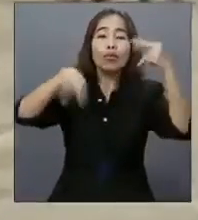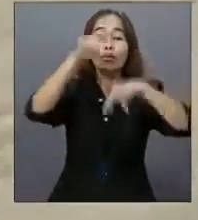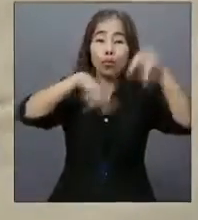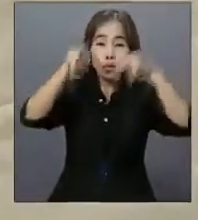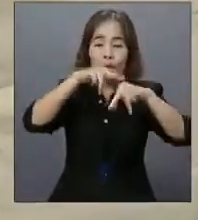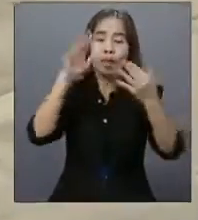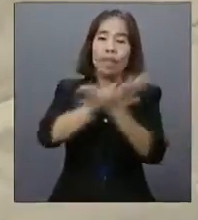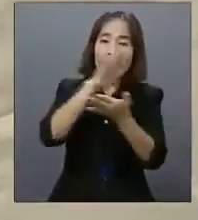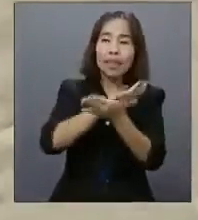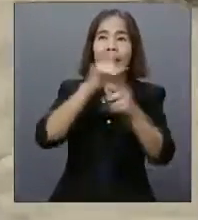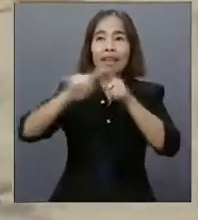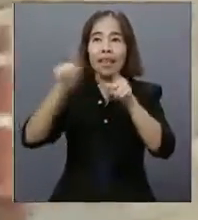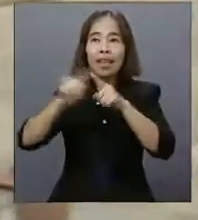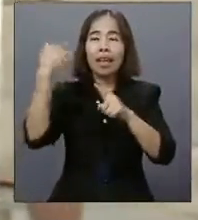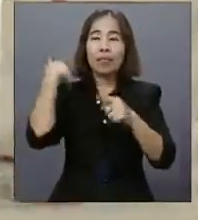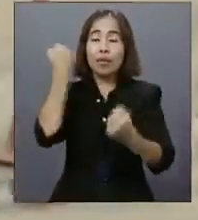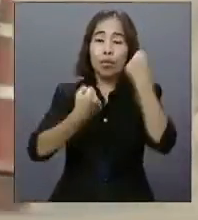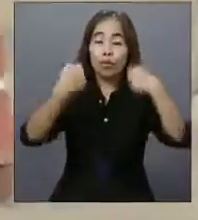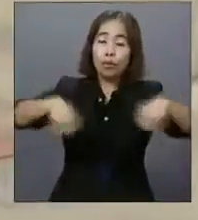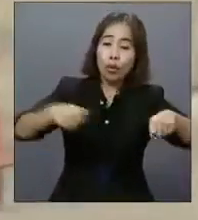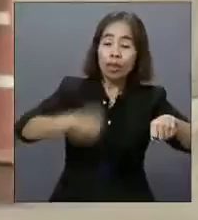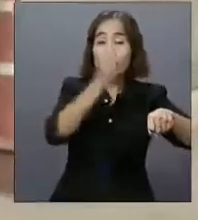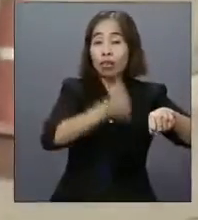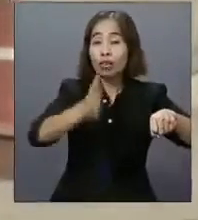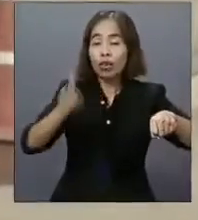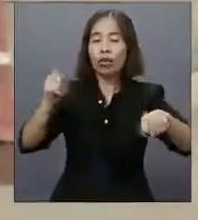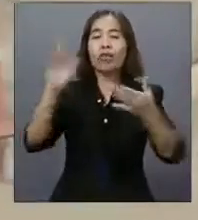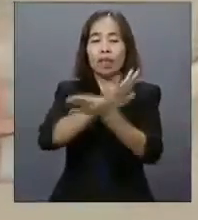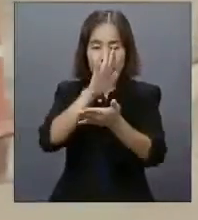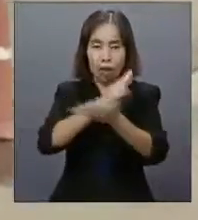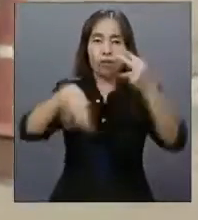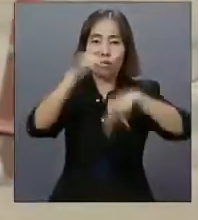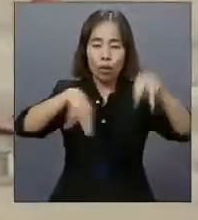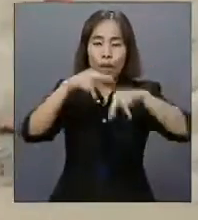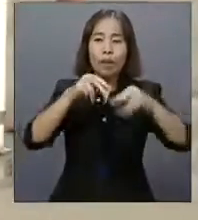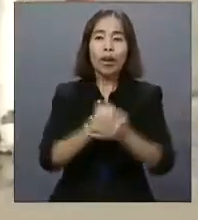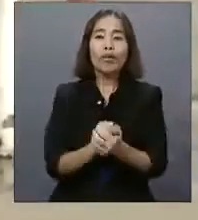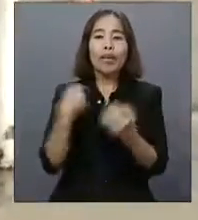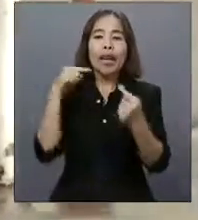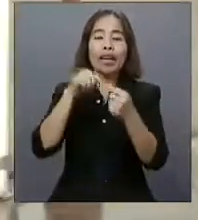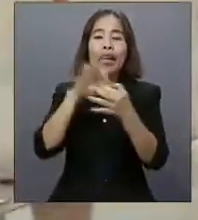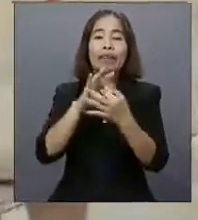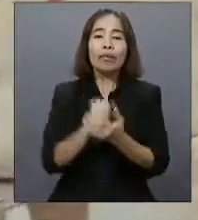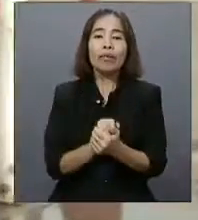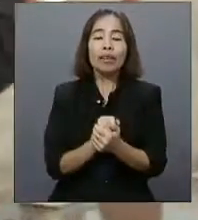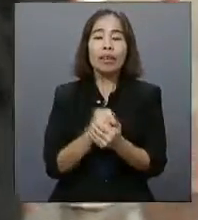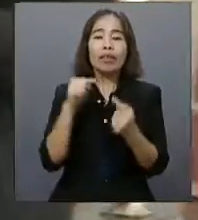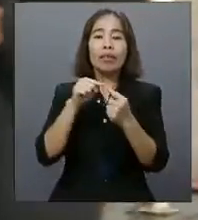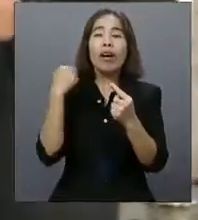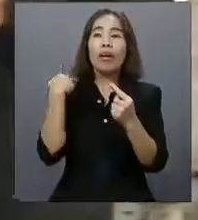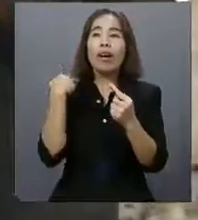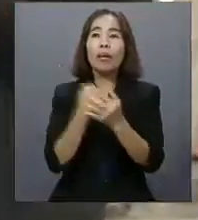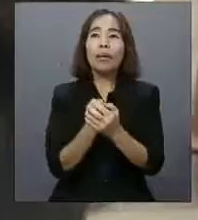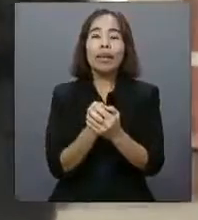อกสารของผู้ที่จะนำรถจักรยานยนต์มาจอดค่ะส่วนคนที่นำรถยนต์นั้นก็จะต้องใช้บริการจุดตรวจบริเวณด้านถัดไปนะ